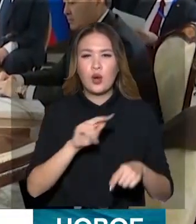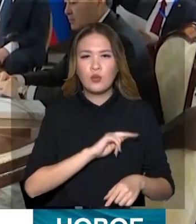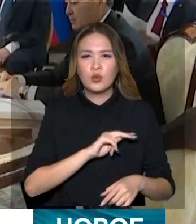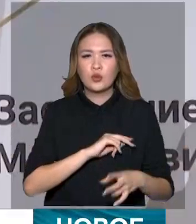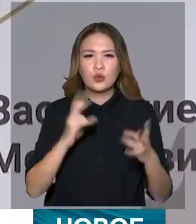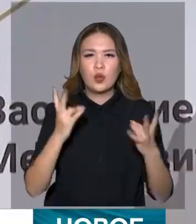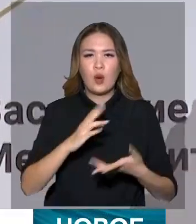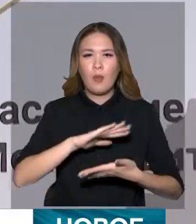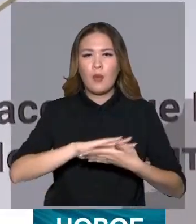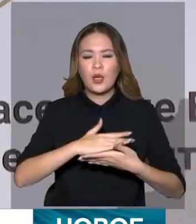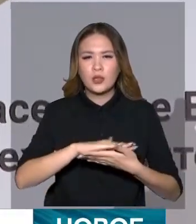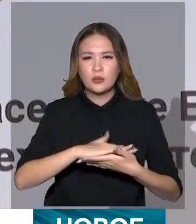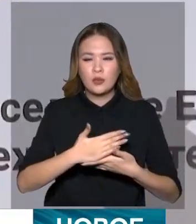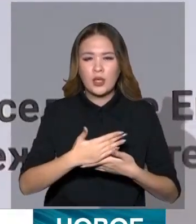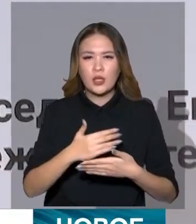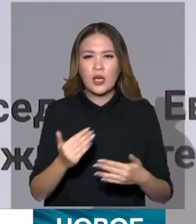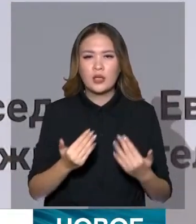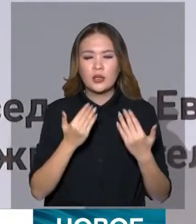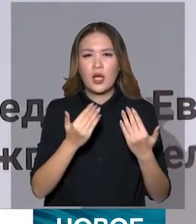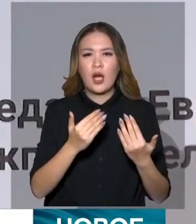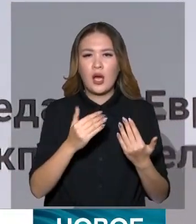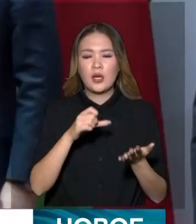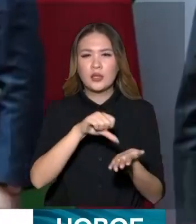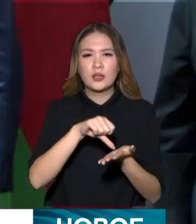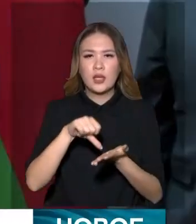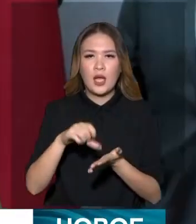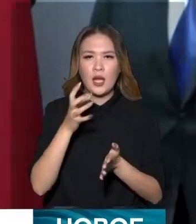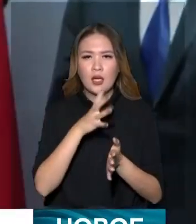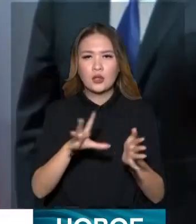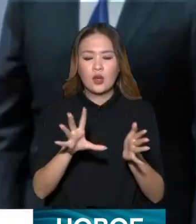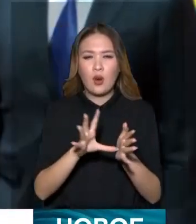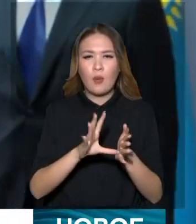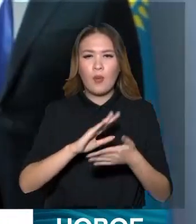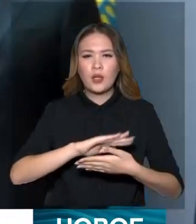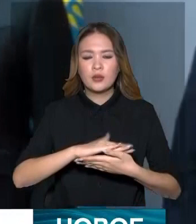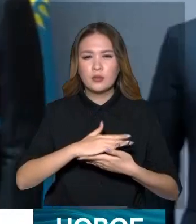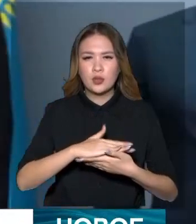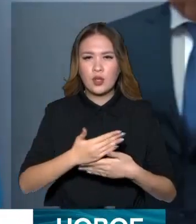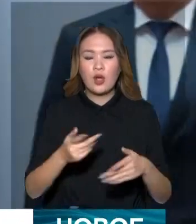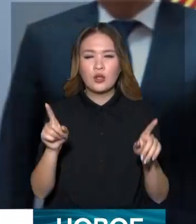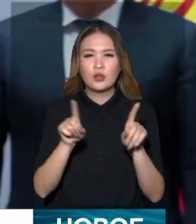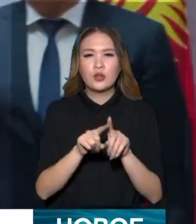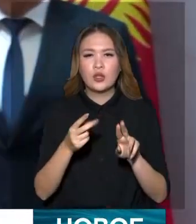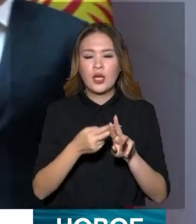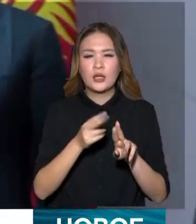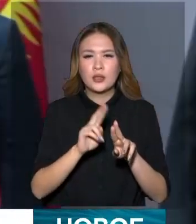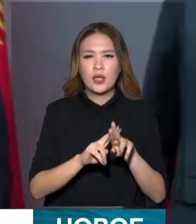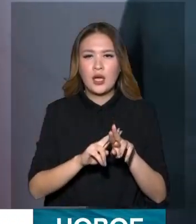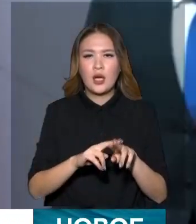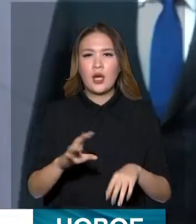форм паспорта транспортного средства и организации систем электронных паспортов, а также